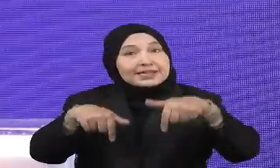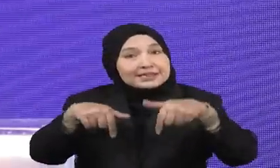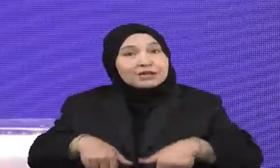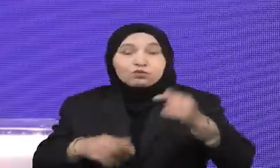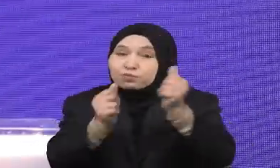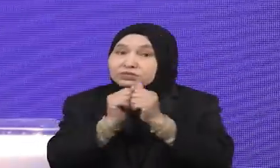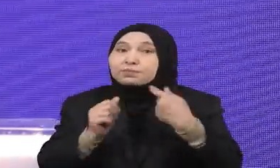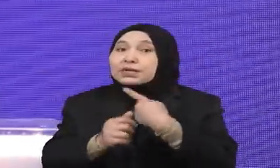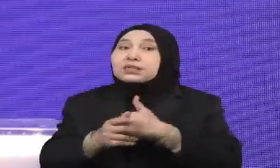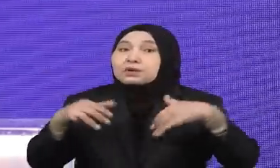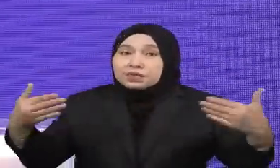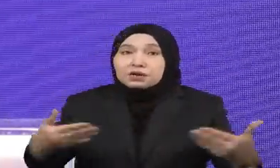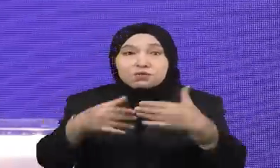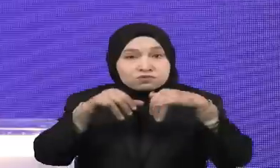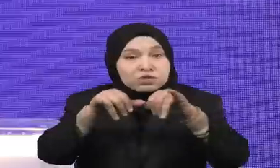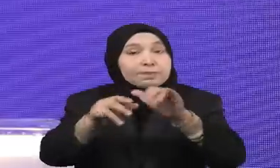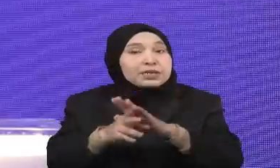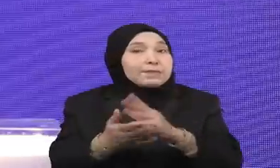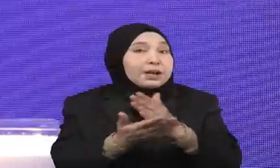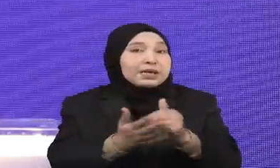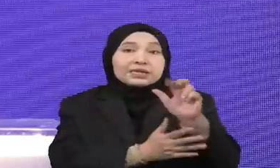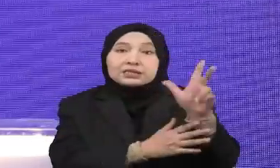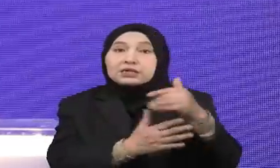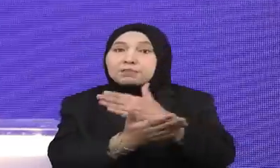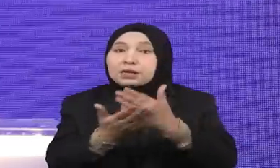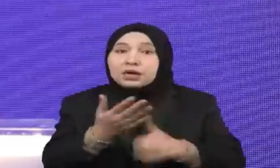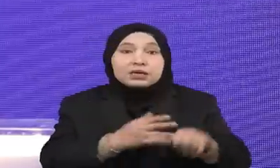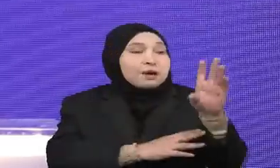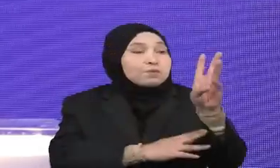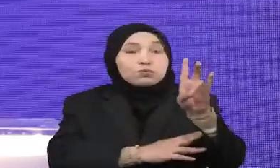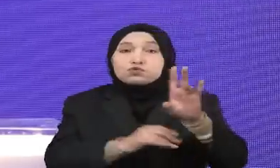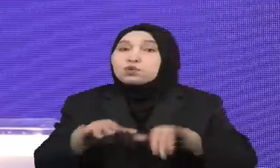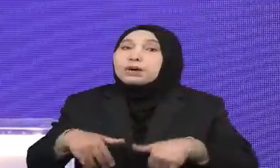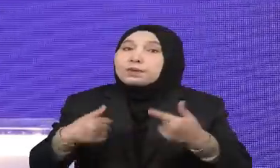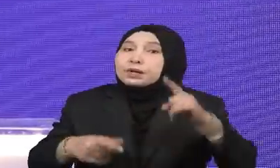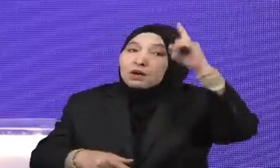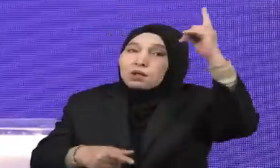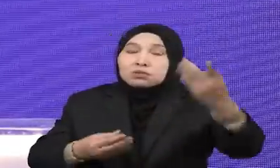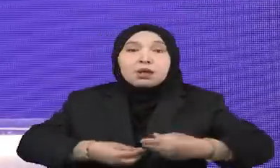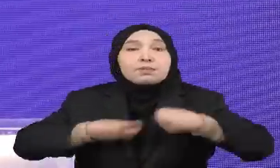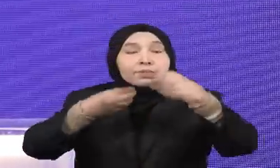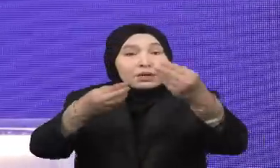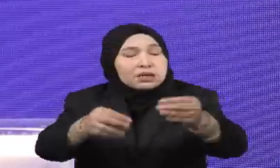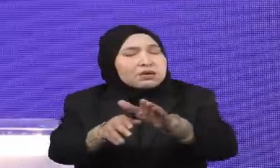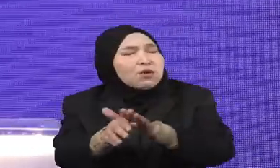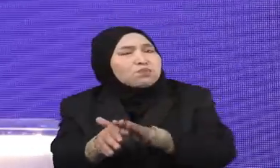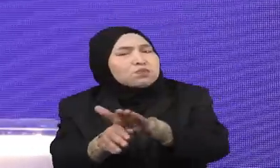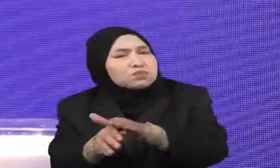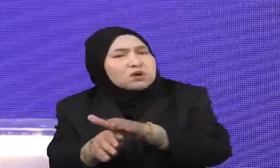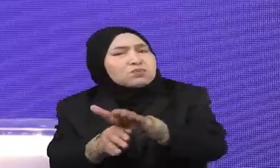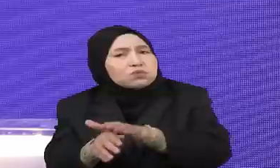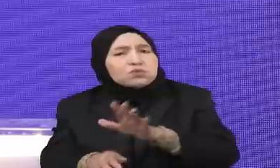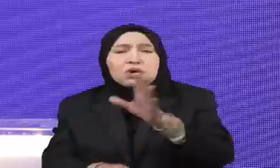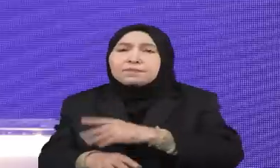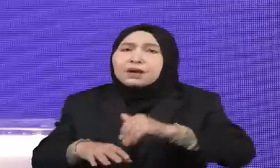kita meneruskan pada bagian yang ketiga pada halaman yang ke-67 bagaimana Allah memberi pucukan demi pucukan